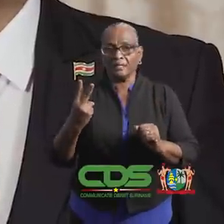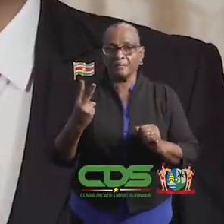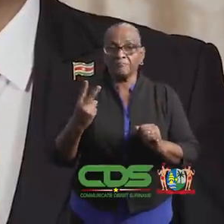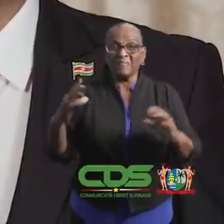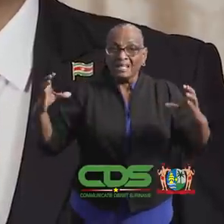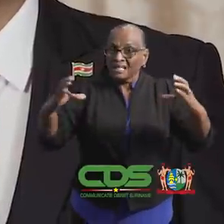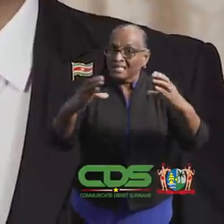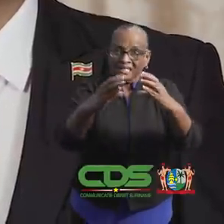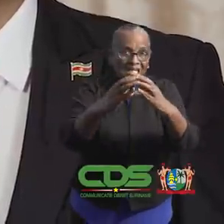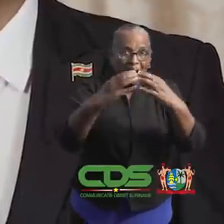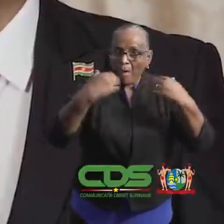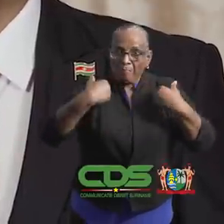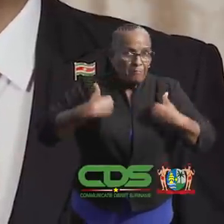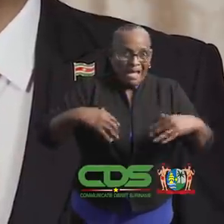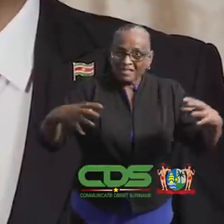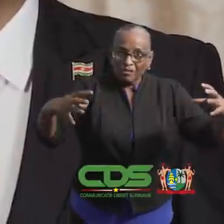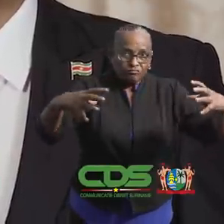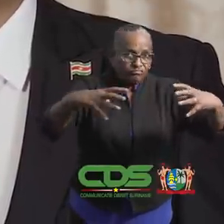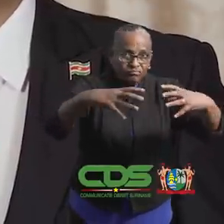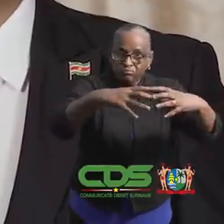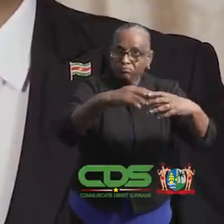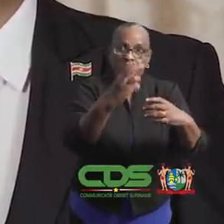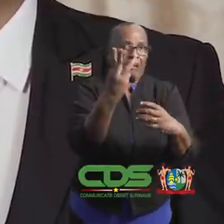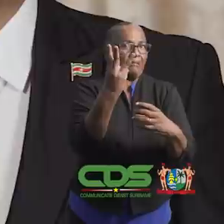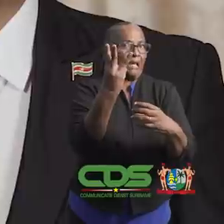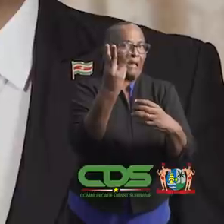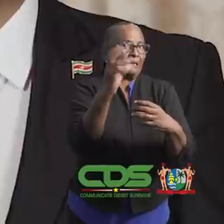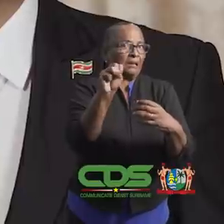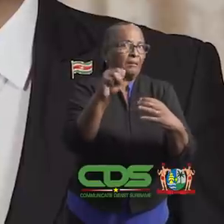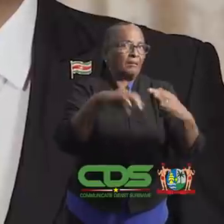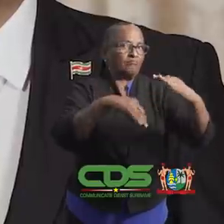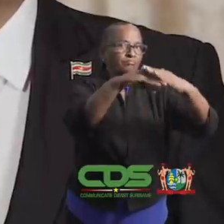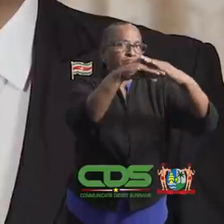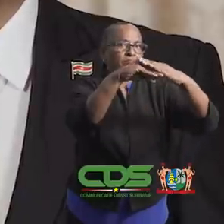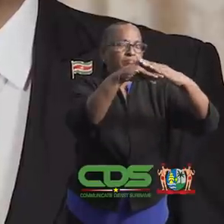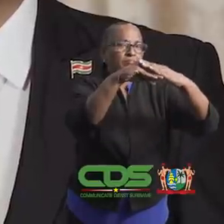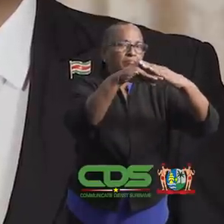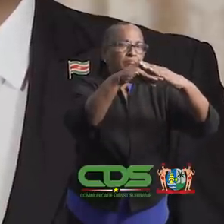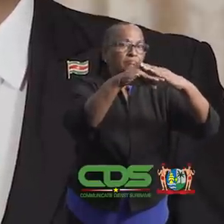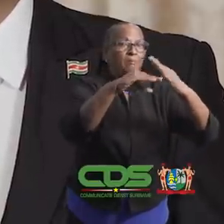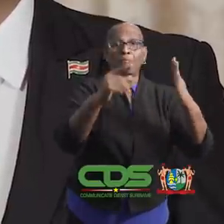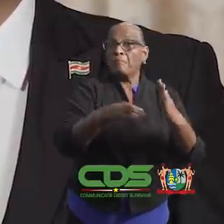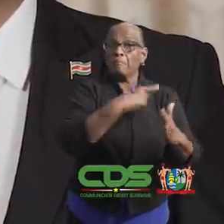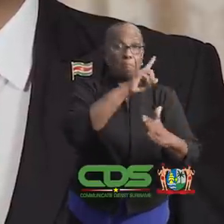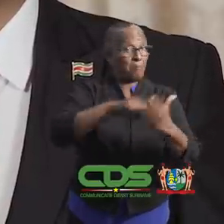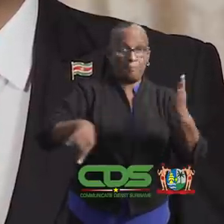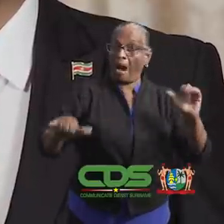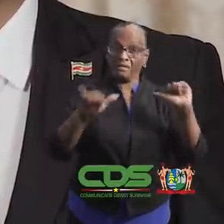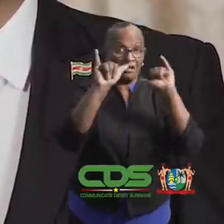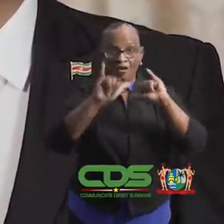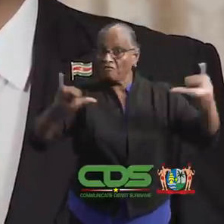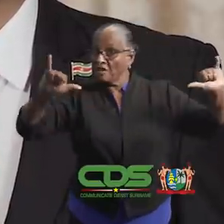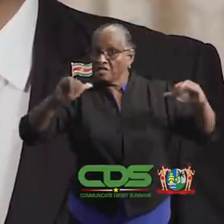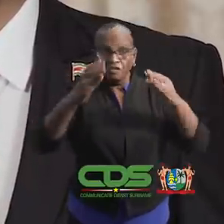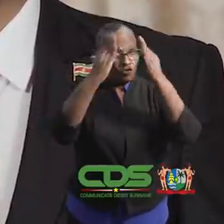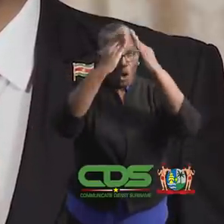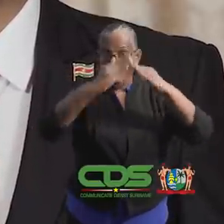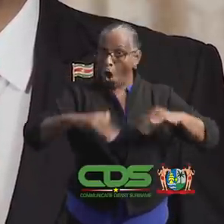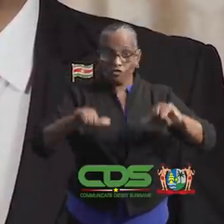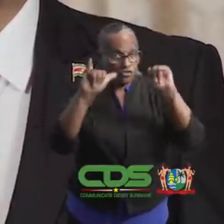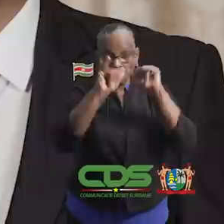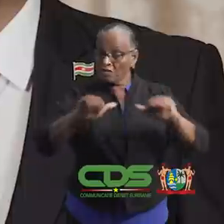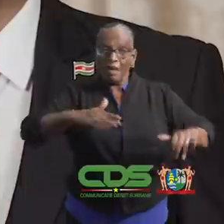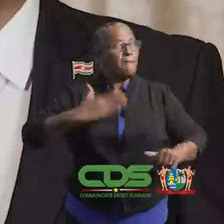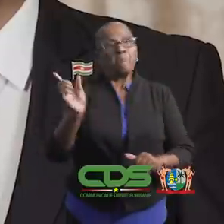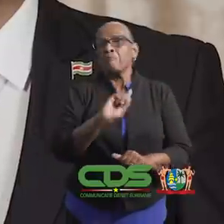Geen samenscholing van groepen groter dan 30 personen. Het is verboden feesten met inbegrip van huisfeesten te